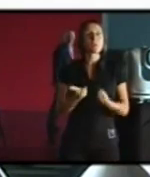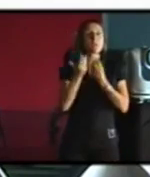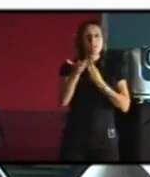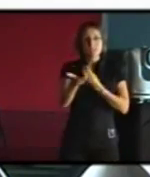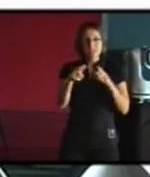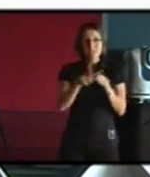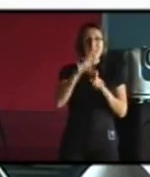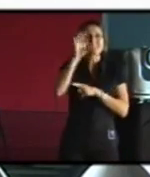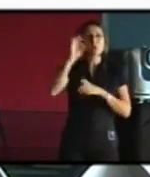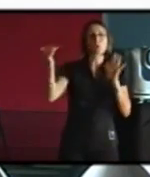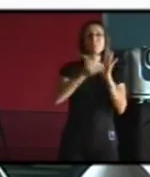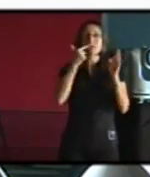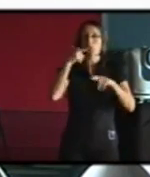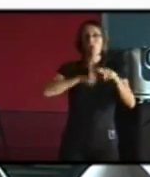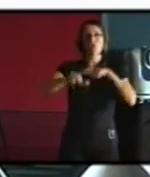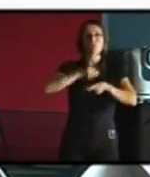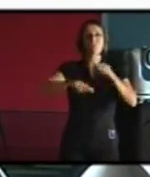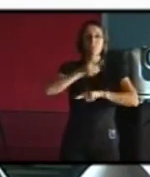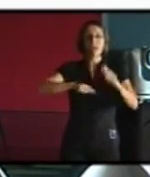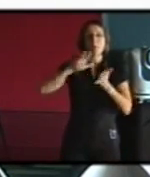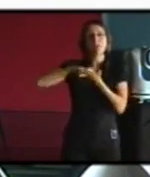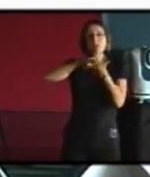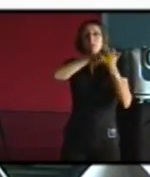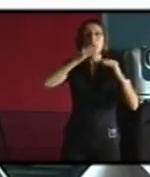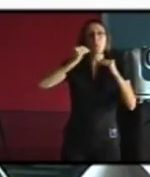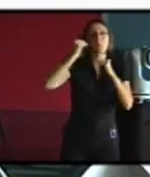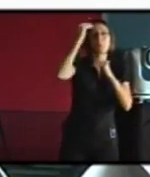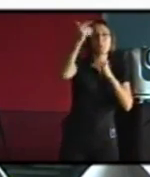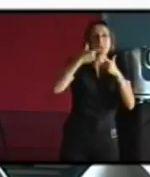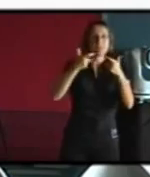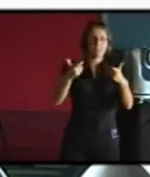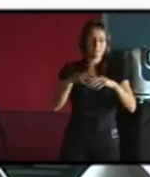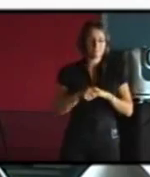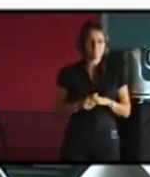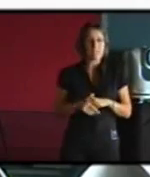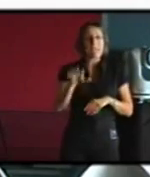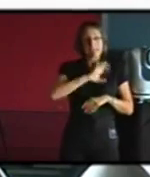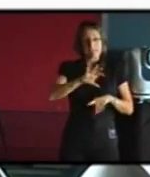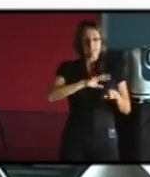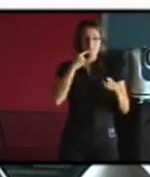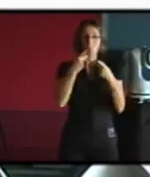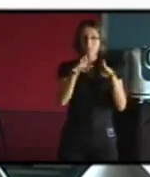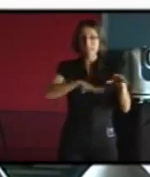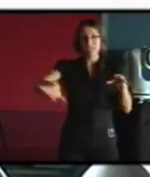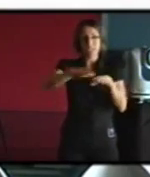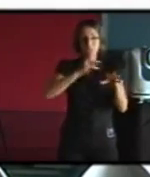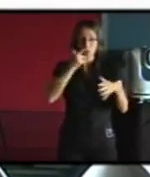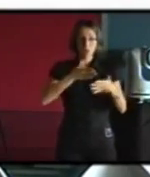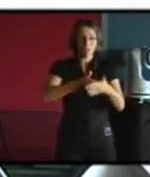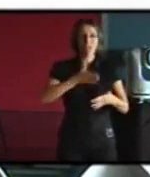l'opération 50 000 logements. Donc c'est un travail plutôt sur la question du logement, hein, pour essayer d'apporter des réponses à la question